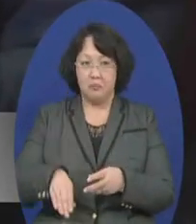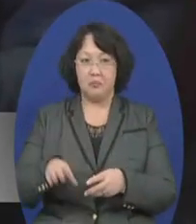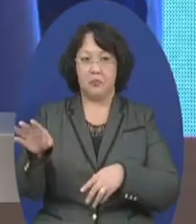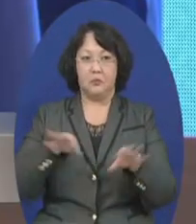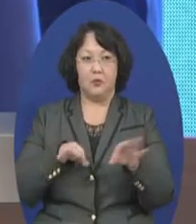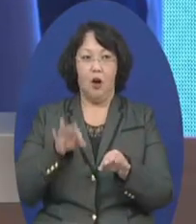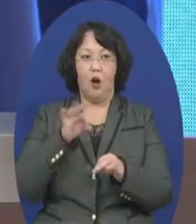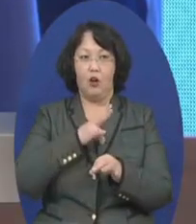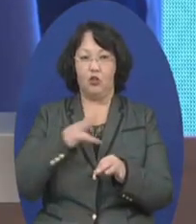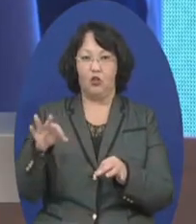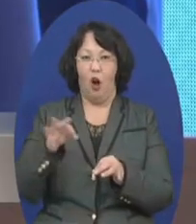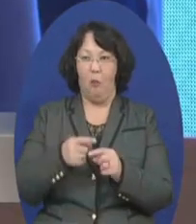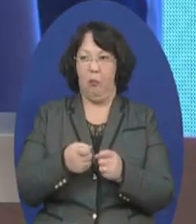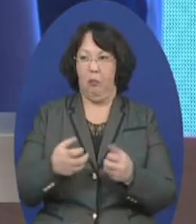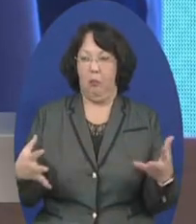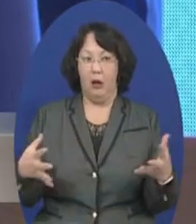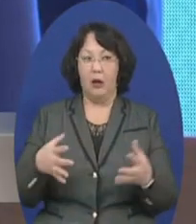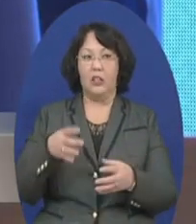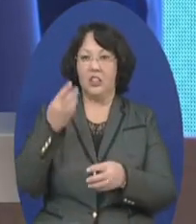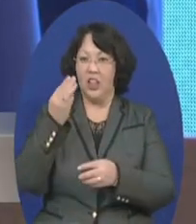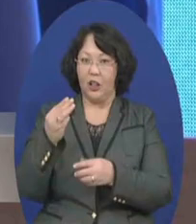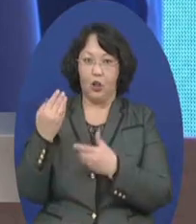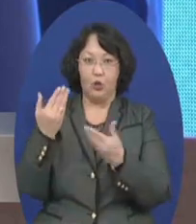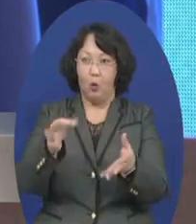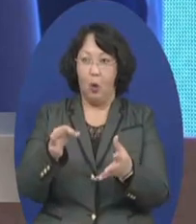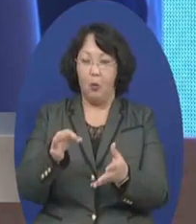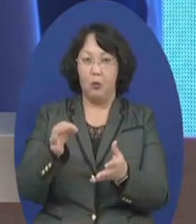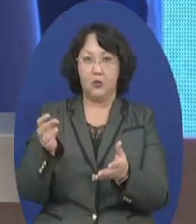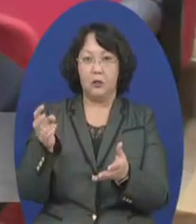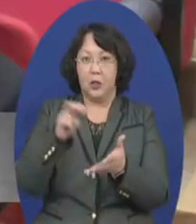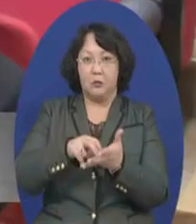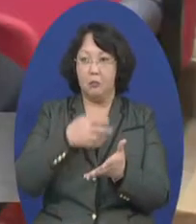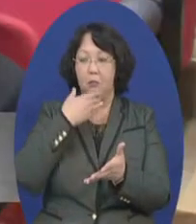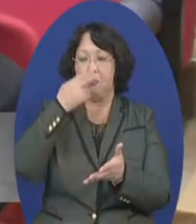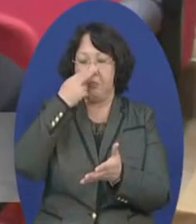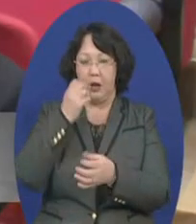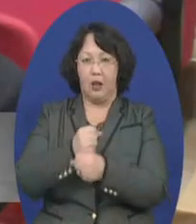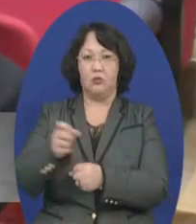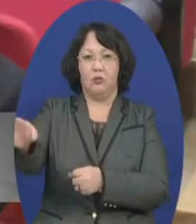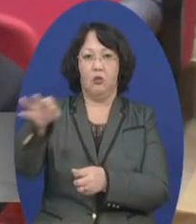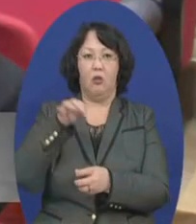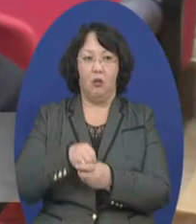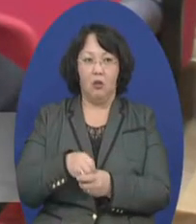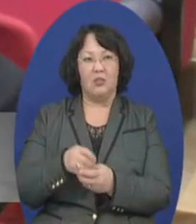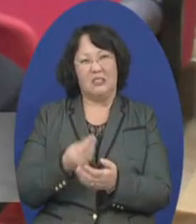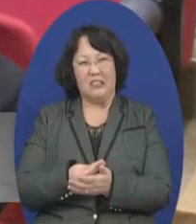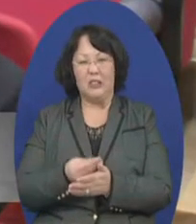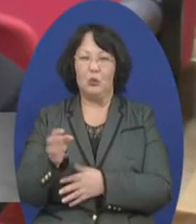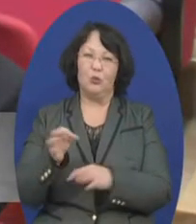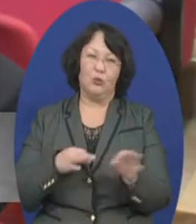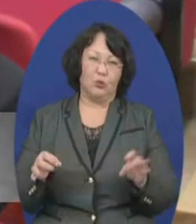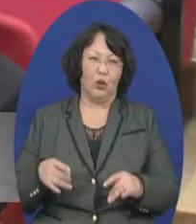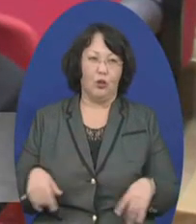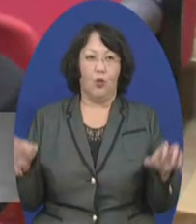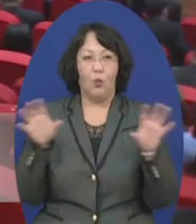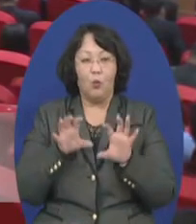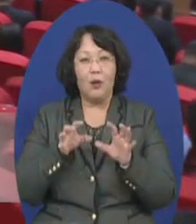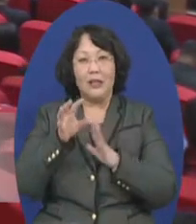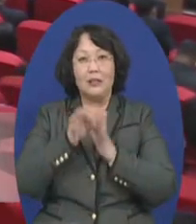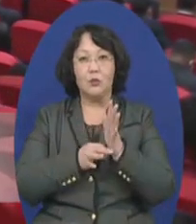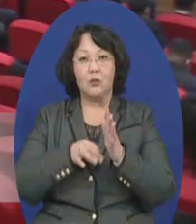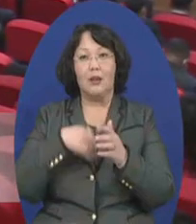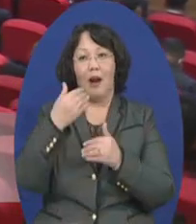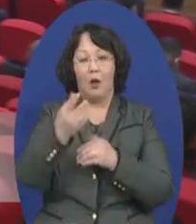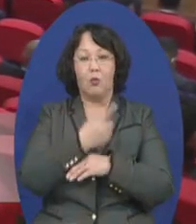хэтрүүлэх, албан тушаалд шалгалт өгөөгүй хүн томилох зэрэг зөрчил илэрч байна. Дээрх зөрчлийг арилгахад энэ удаагийн уулзалт хилэлцүүлэг чухал үр дүн